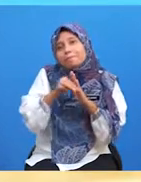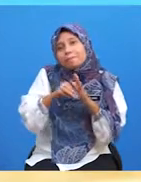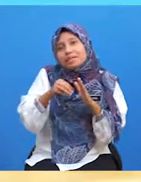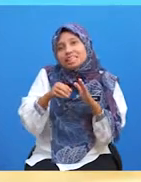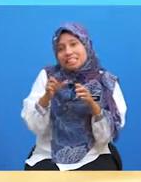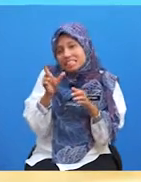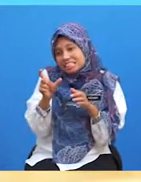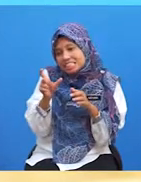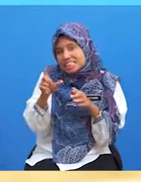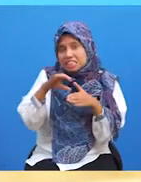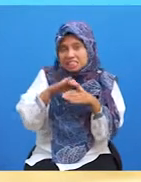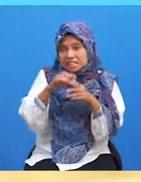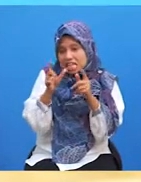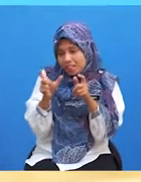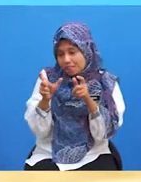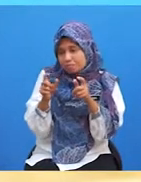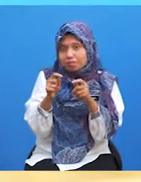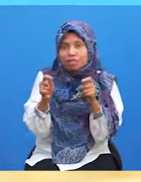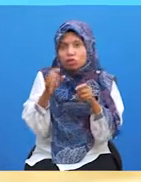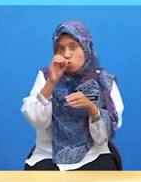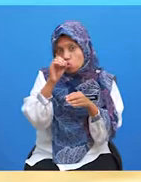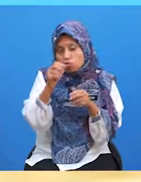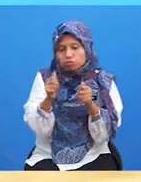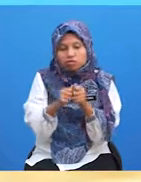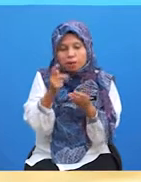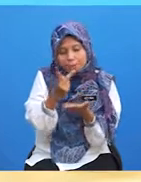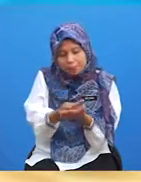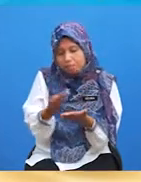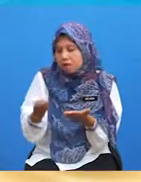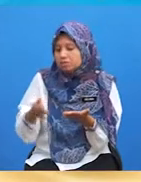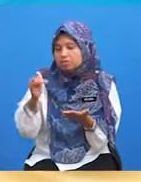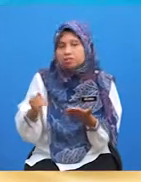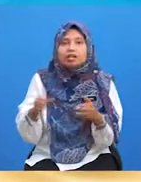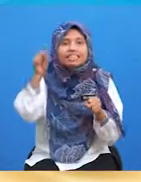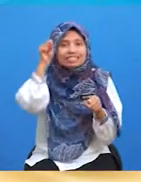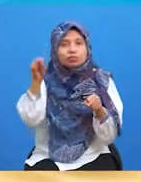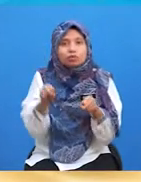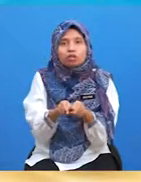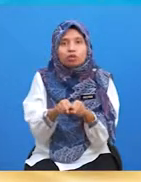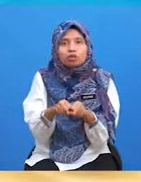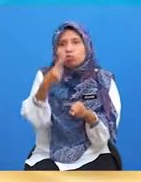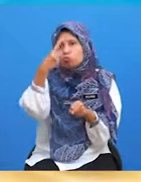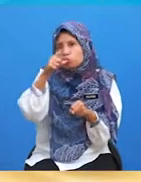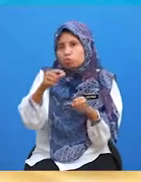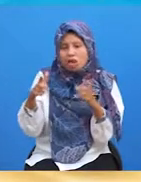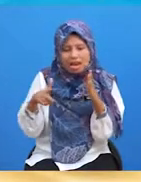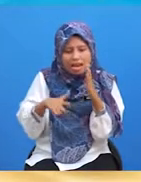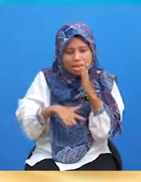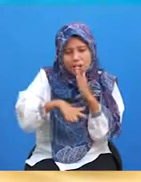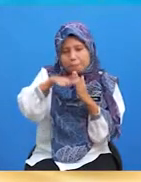tempat kosong dengan peribahasa yang sesuai. Untuk lebih memudahkan